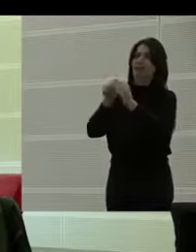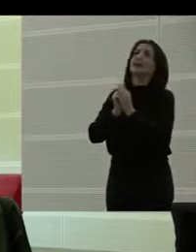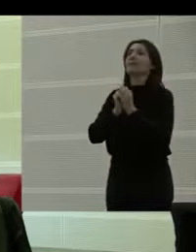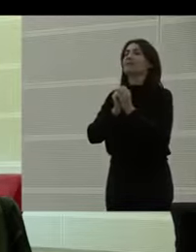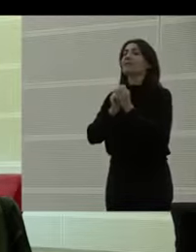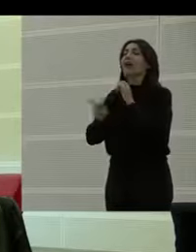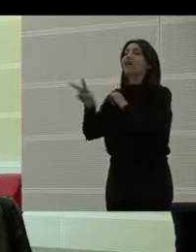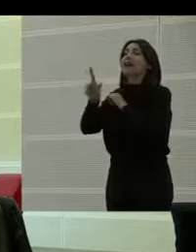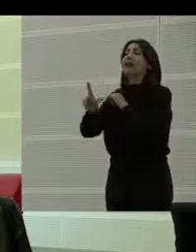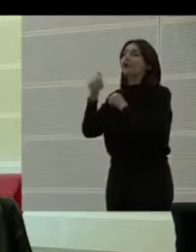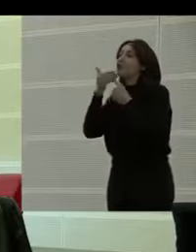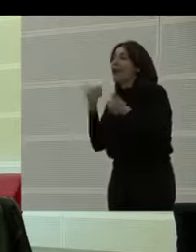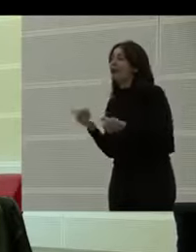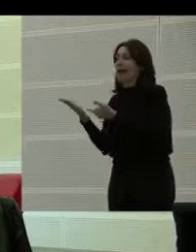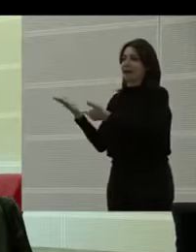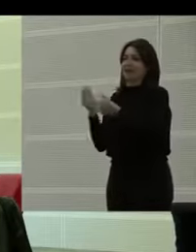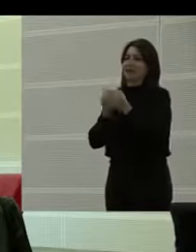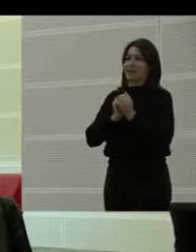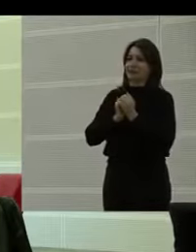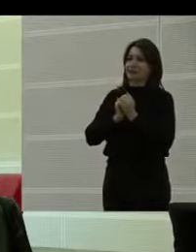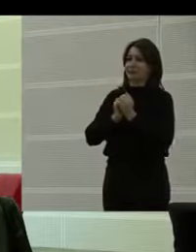grazie.